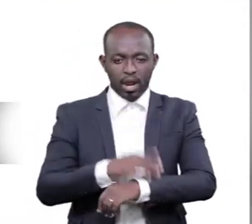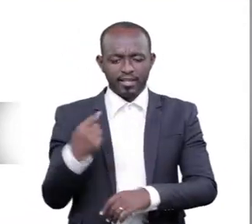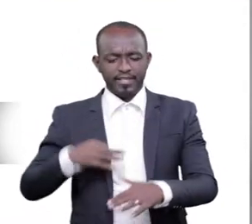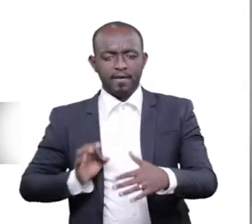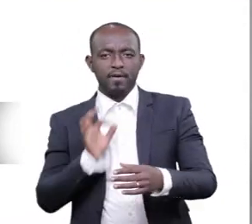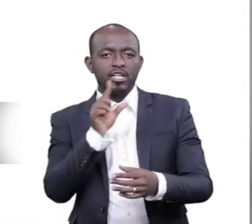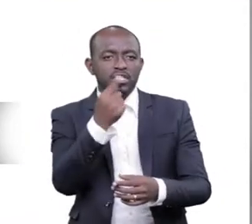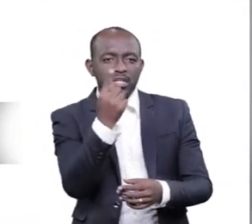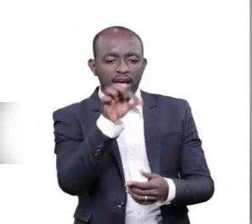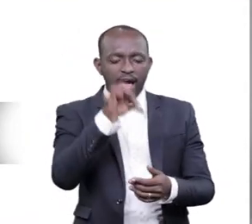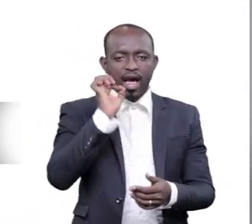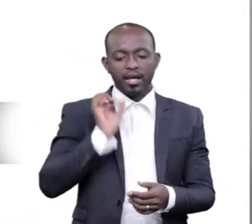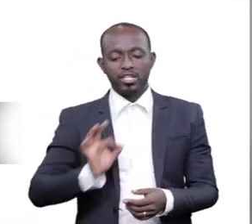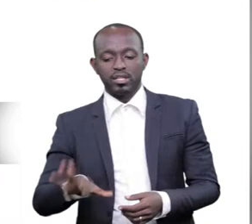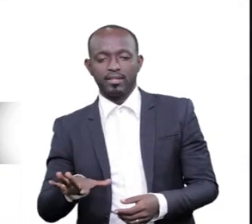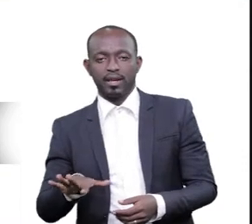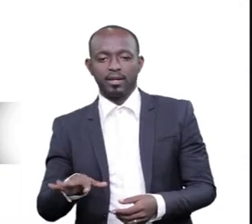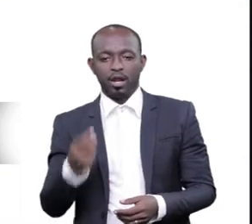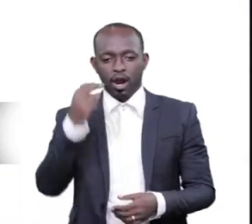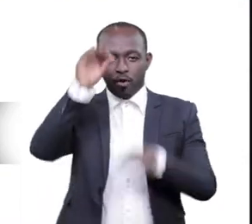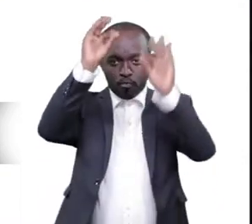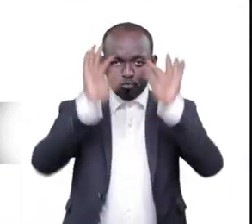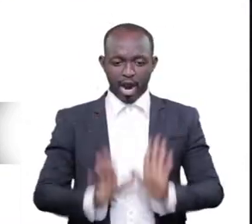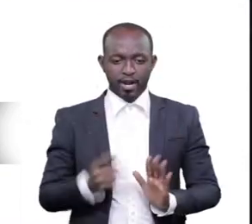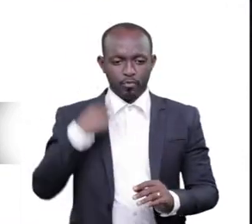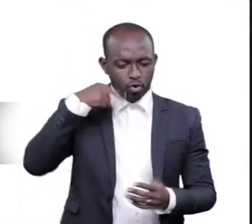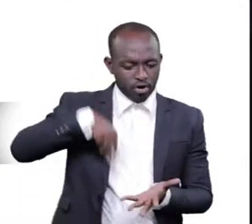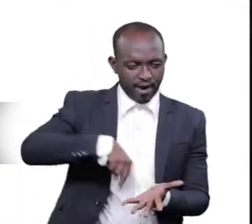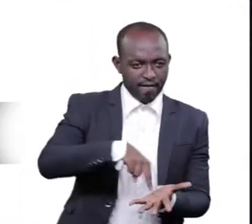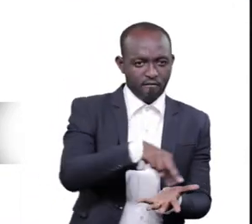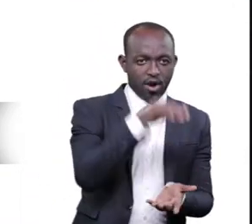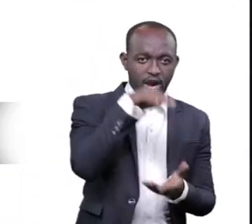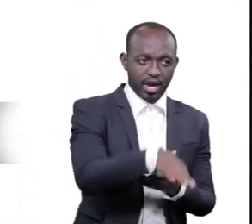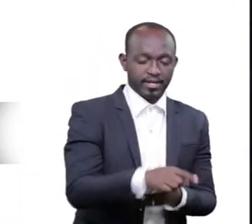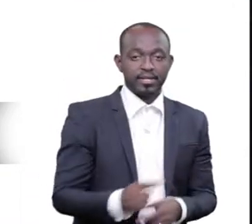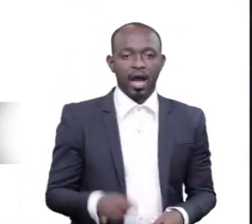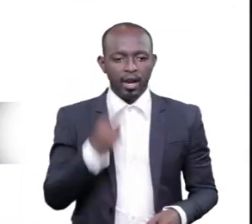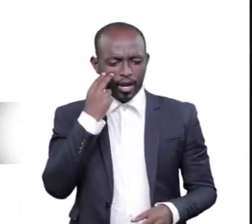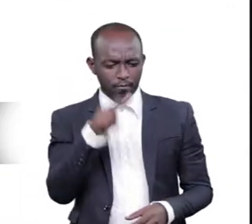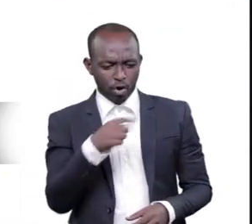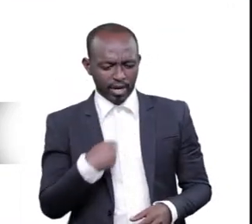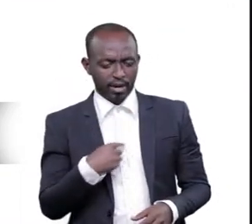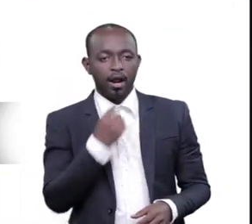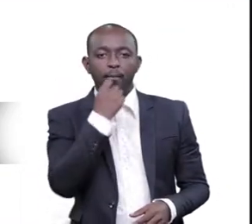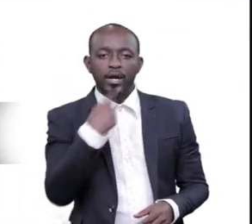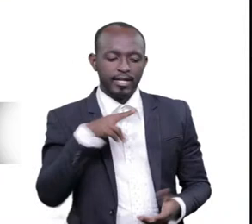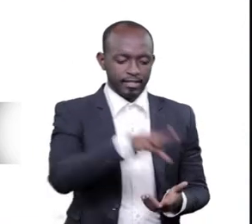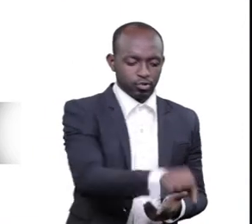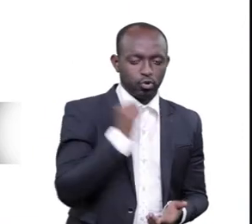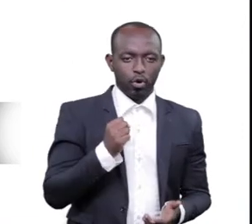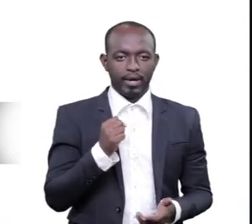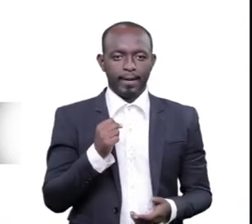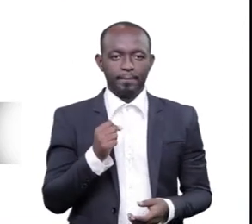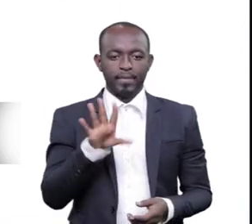umwarimu yinjiye abarakibonye amajije kukibona arambwira ngo ndagitoragura amwambwira